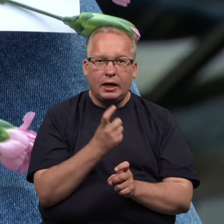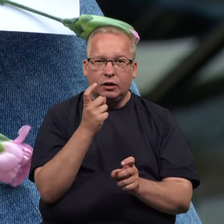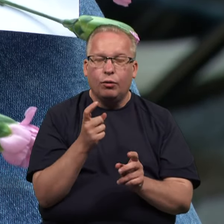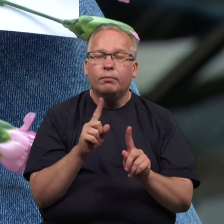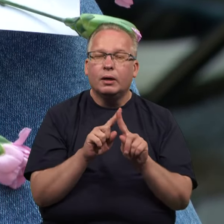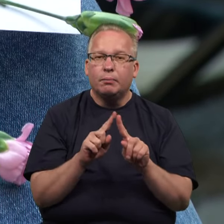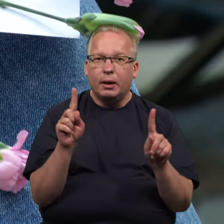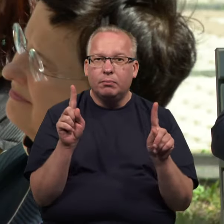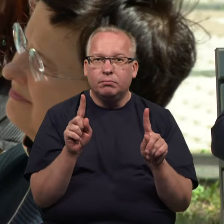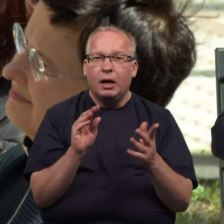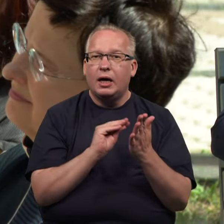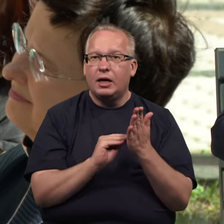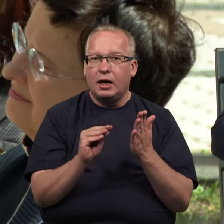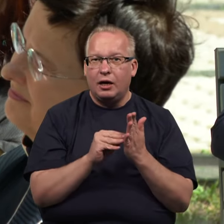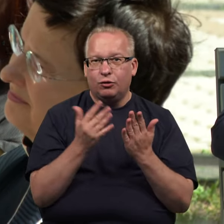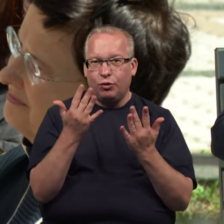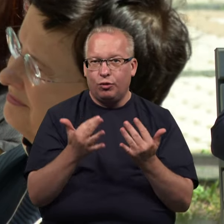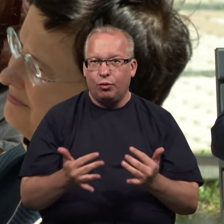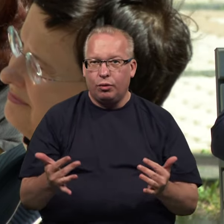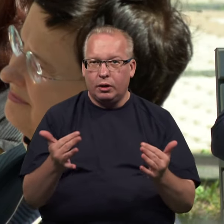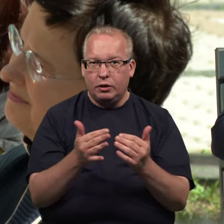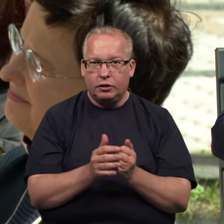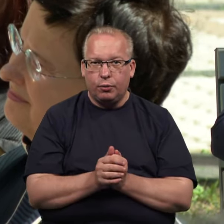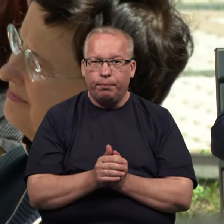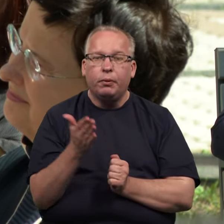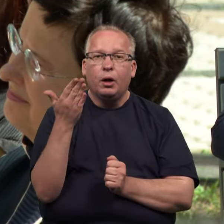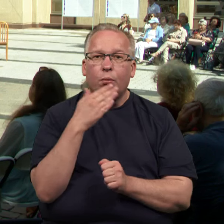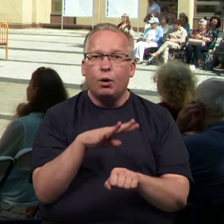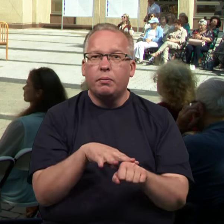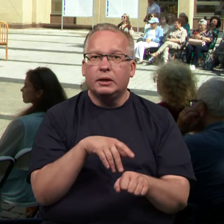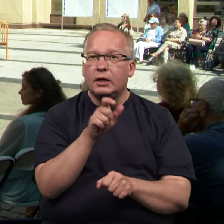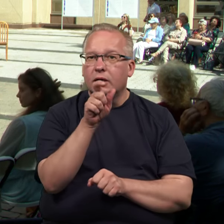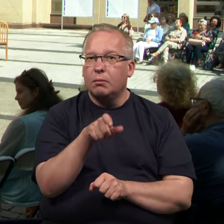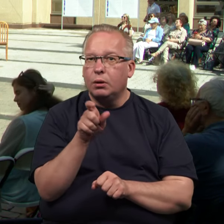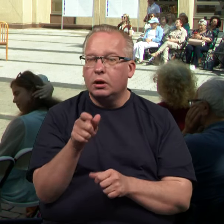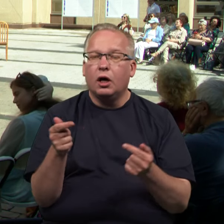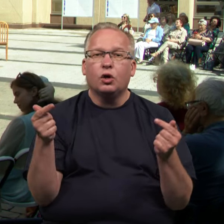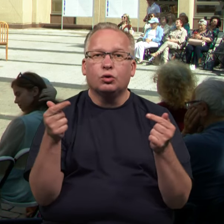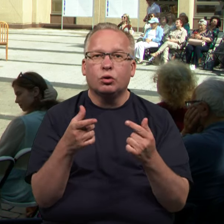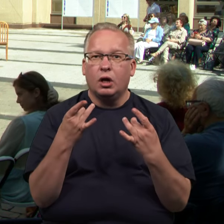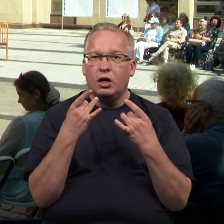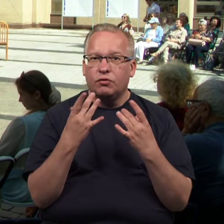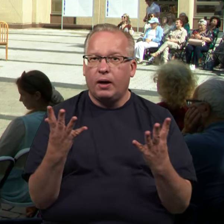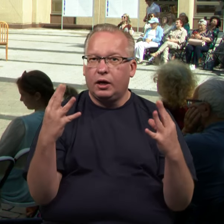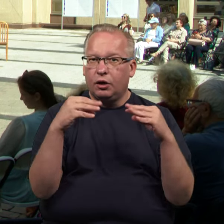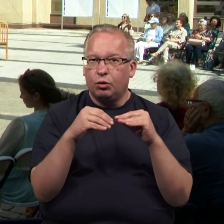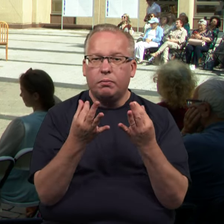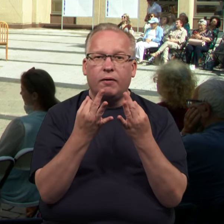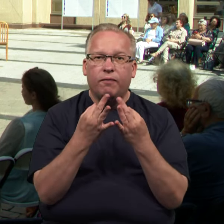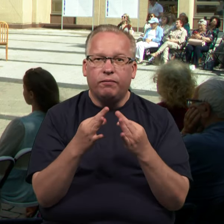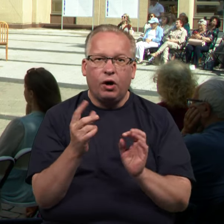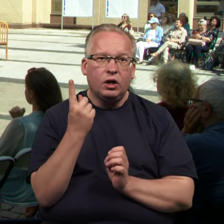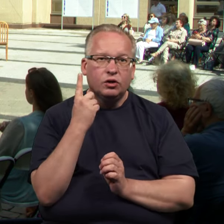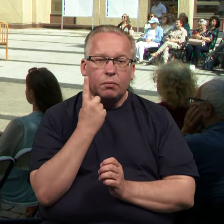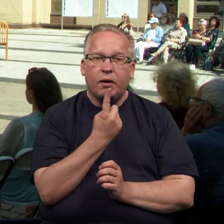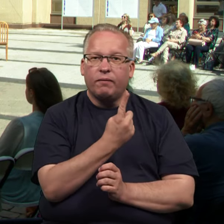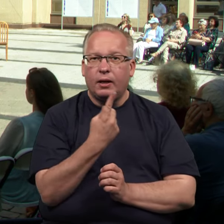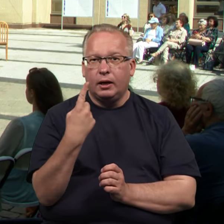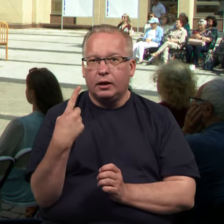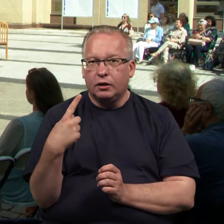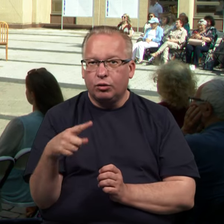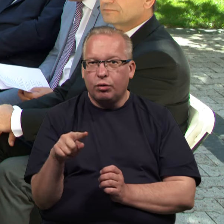išskirtinumą apibūdina jos rengėjai. Popietės Seime dalyviai sutinka, tai šventė jungianti ir leidžianti išgirsti vieniems kitus